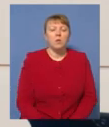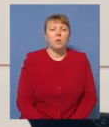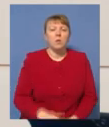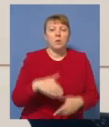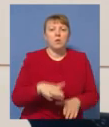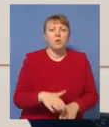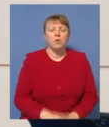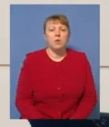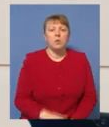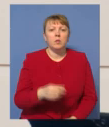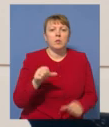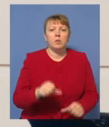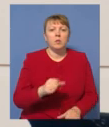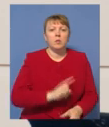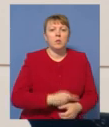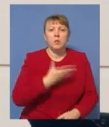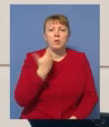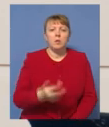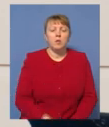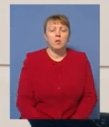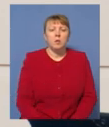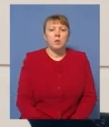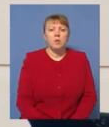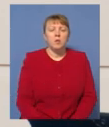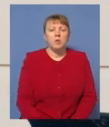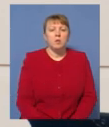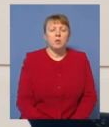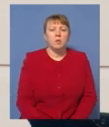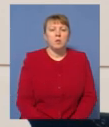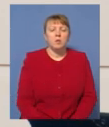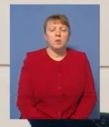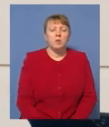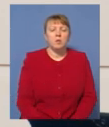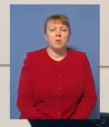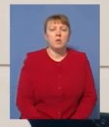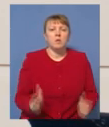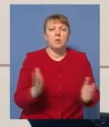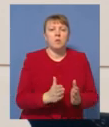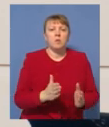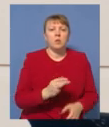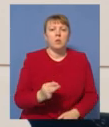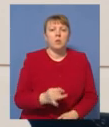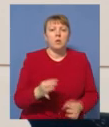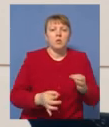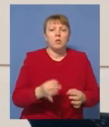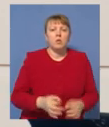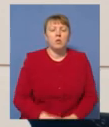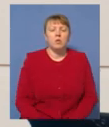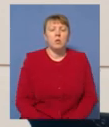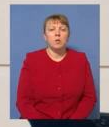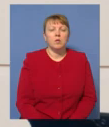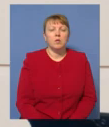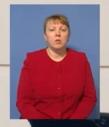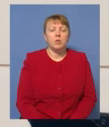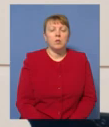решения не имеют силу. А меньше всего это коснулось суда, потому что